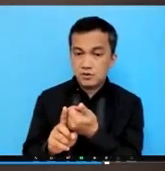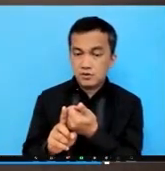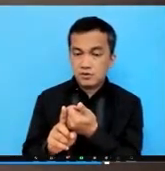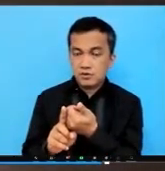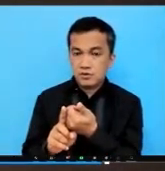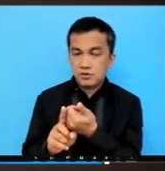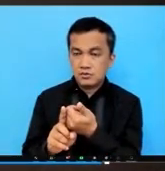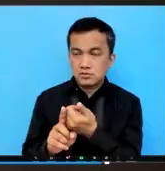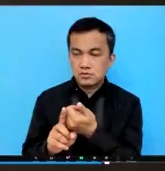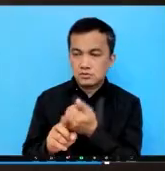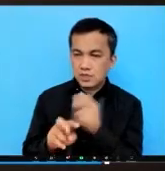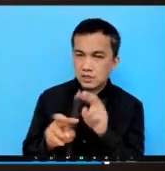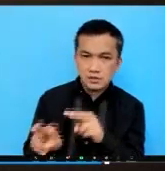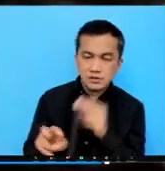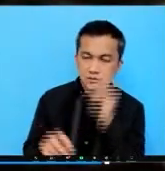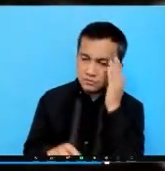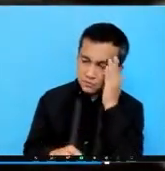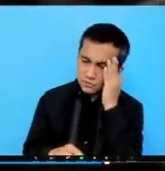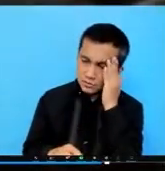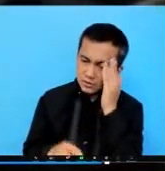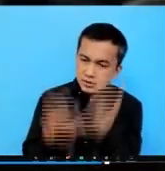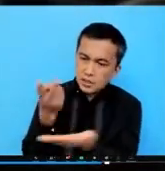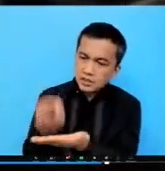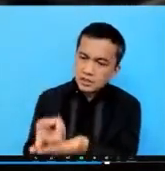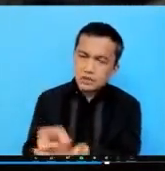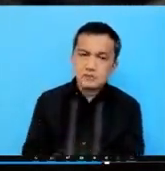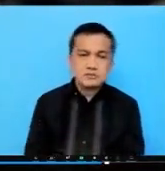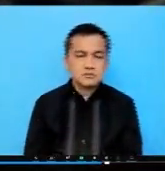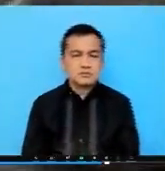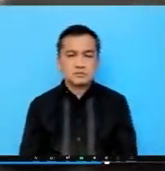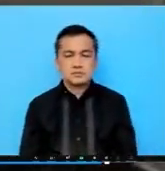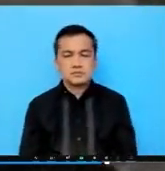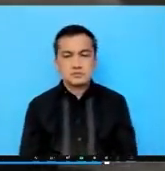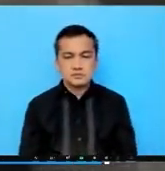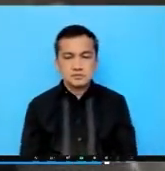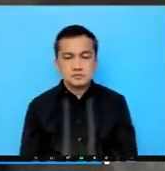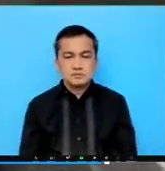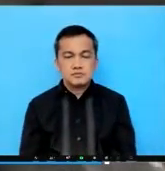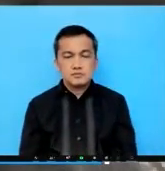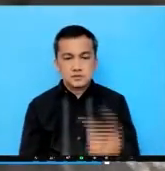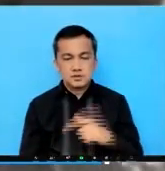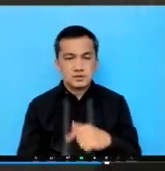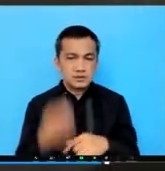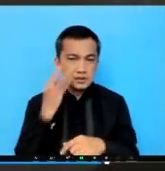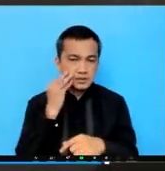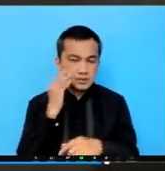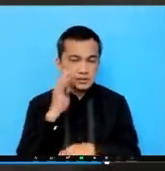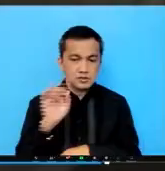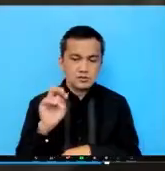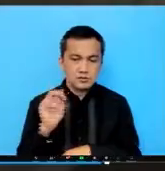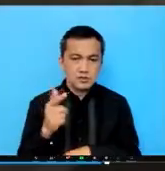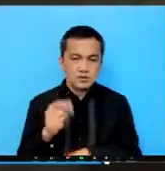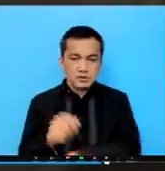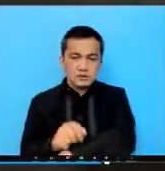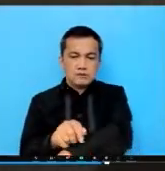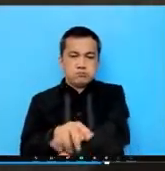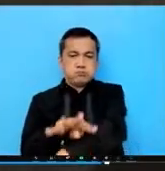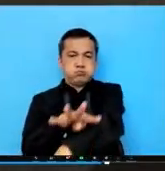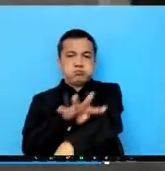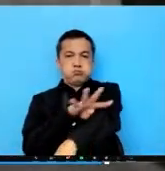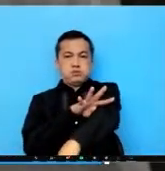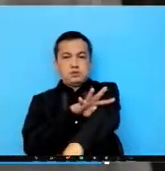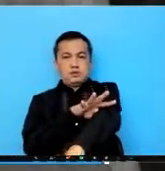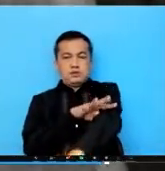yung makikita kong nakahiga. Nakaranas na rin si Bong ng mga nakakapangilabot na karanasan